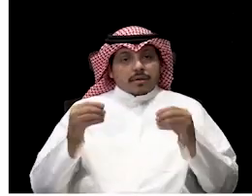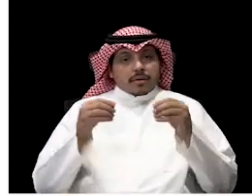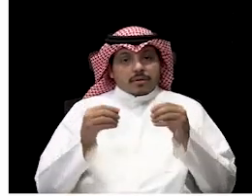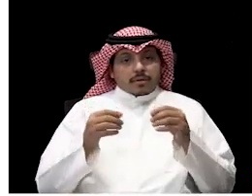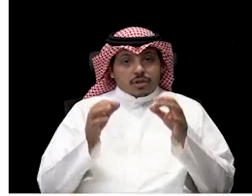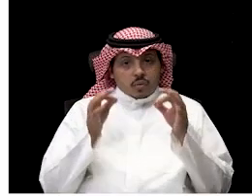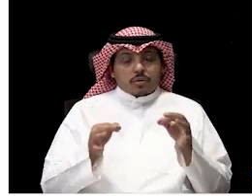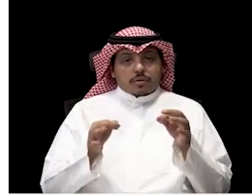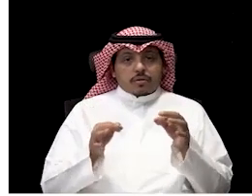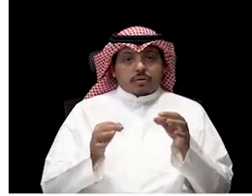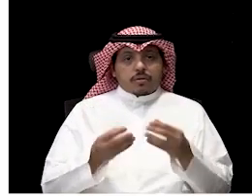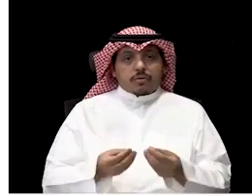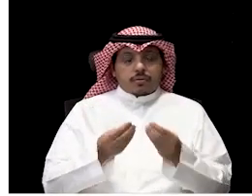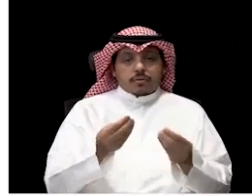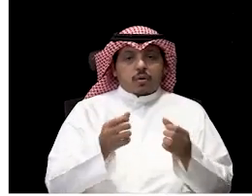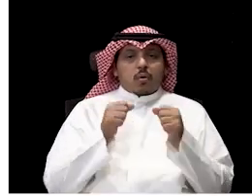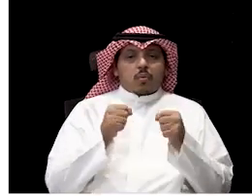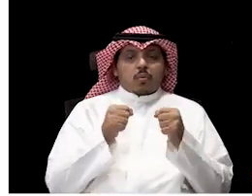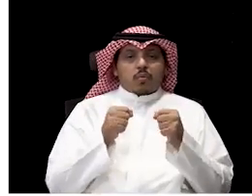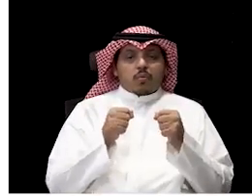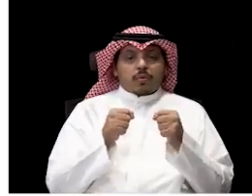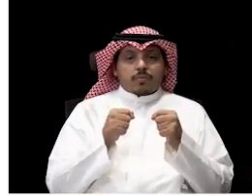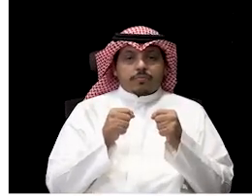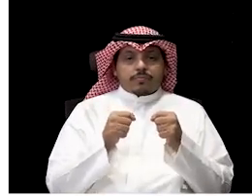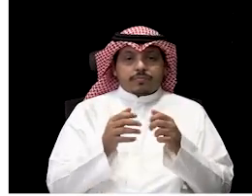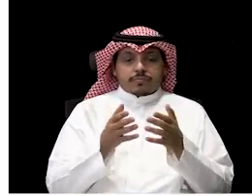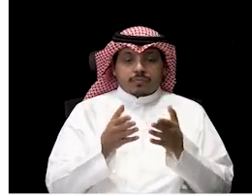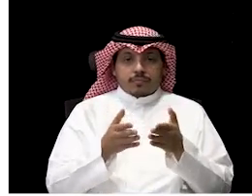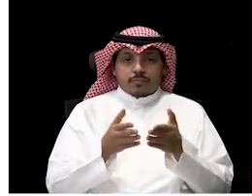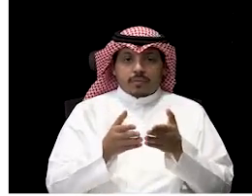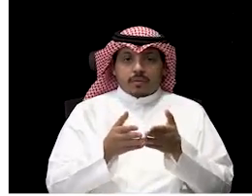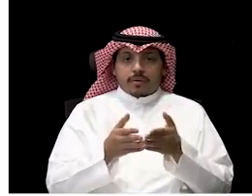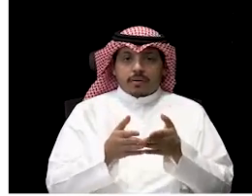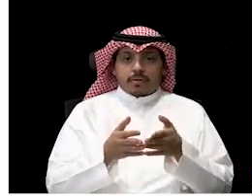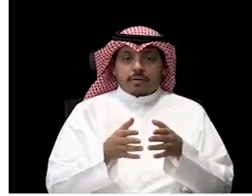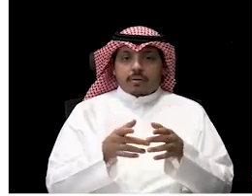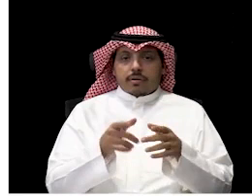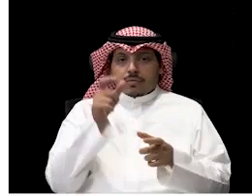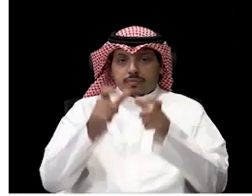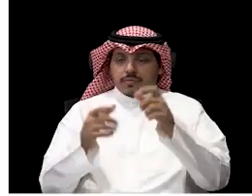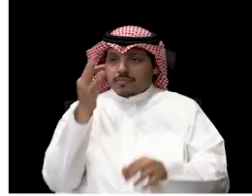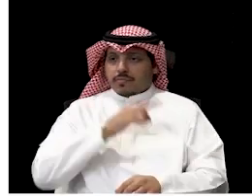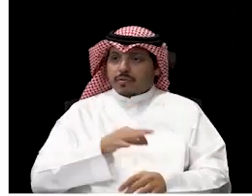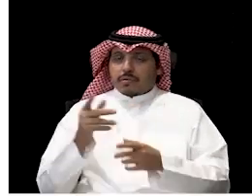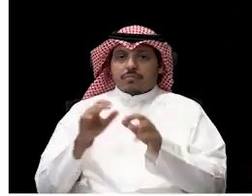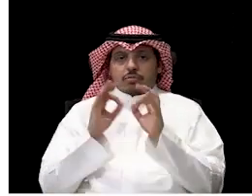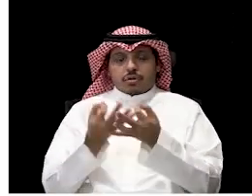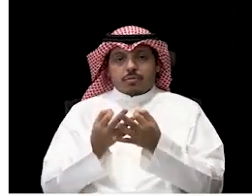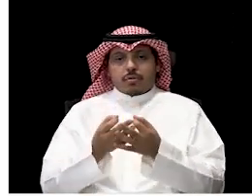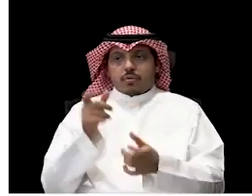جودة، كلما أعطى ذلك قوة تنافسية وعائد أفضل على الفرد والمجتمع